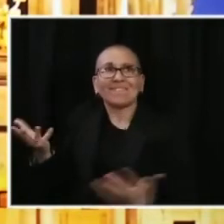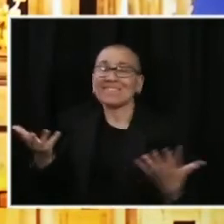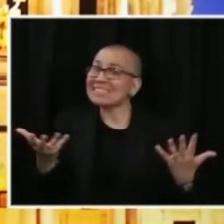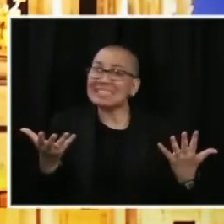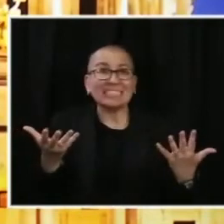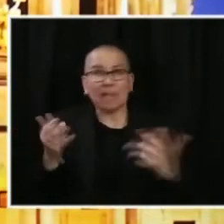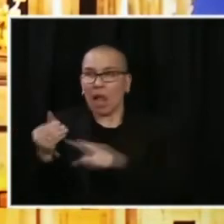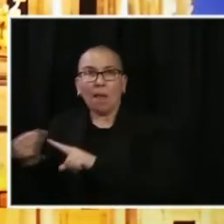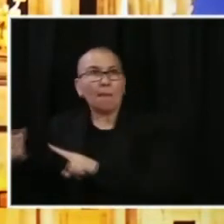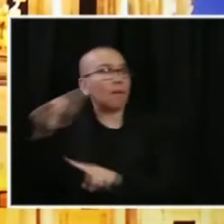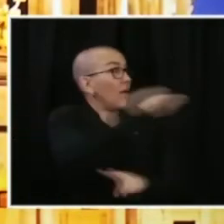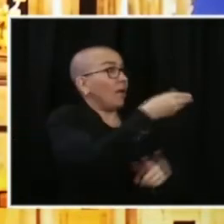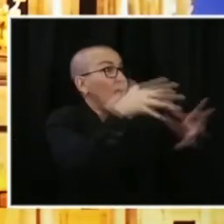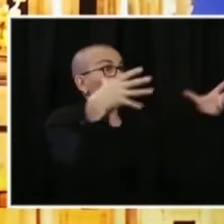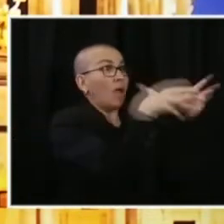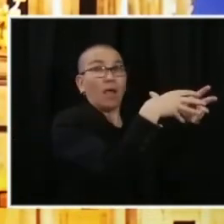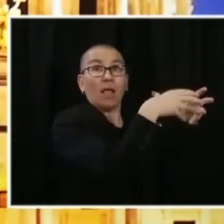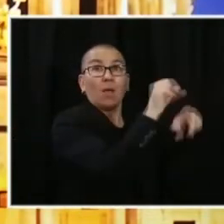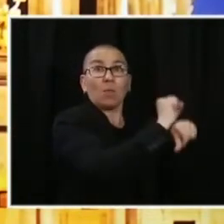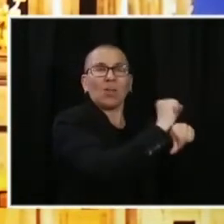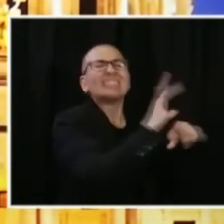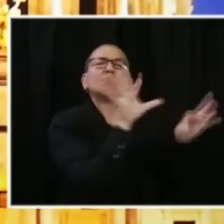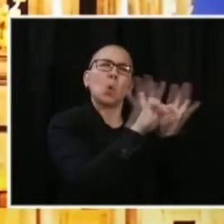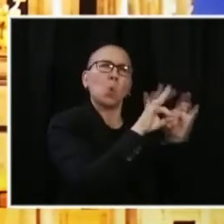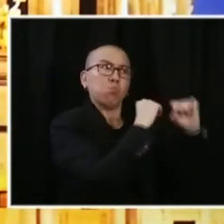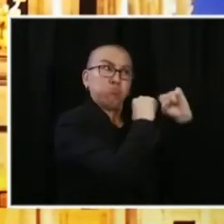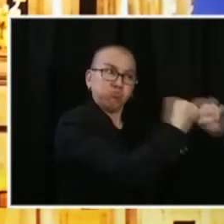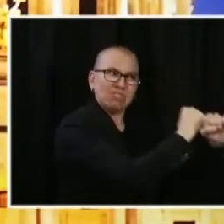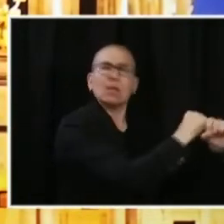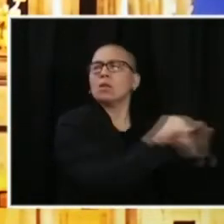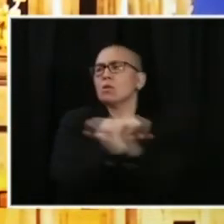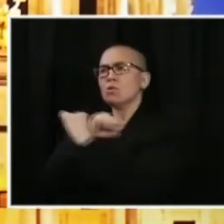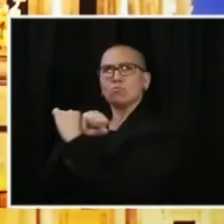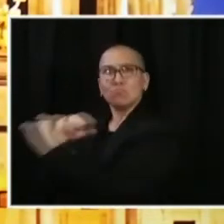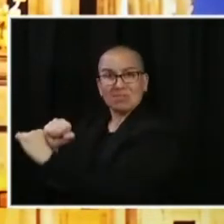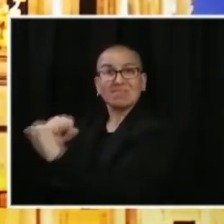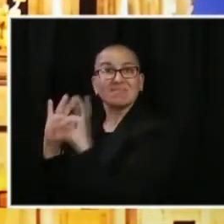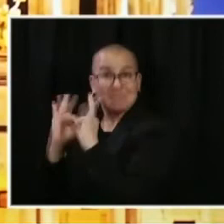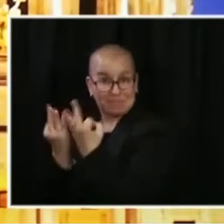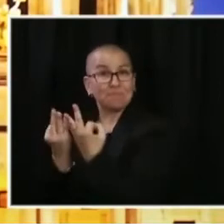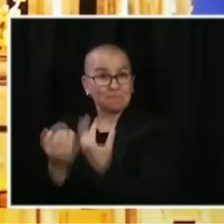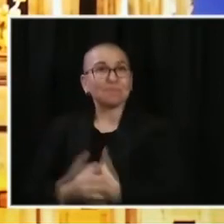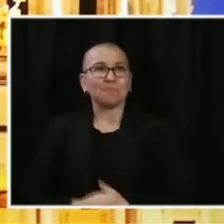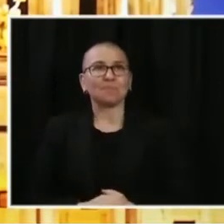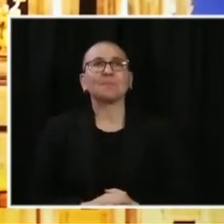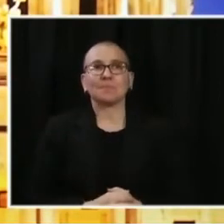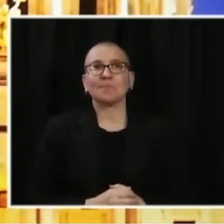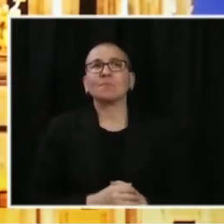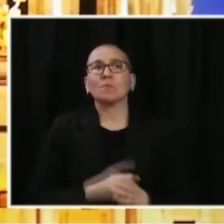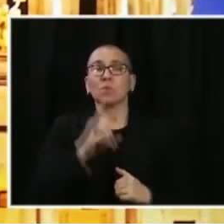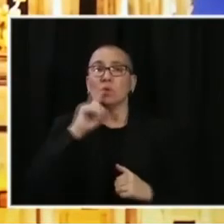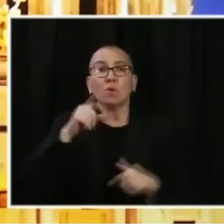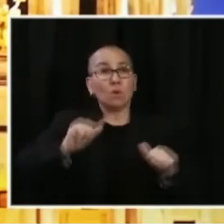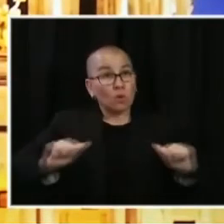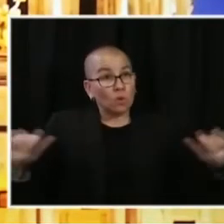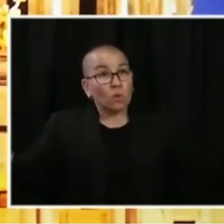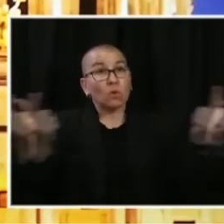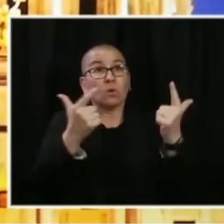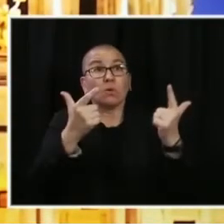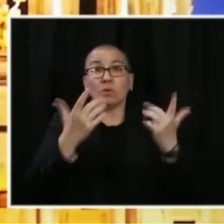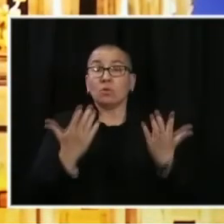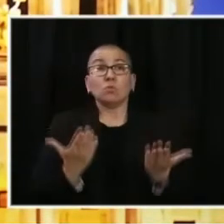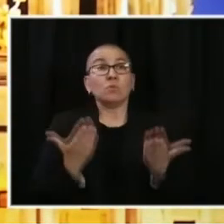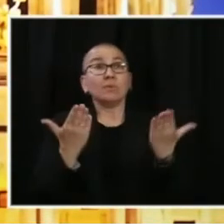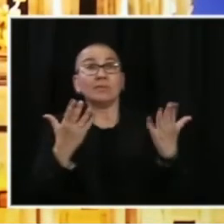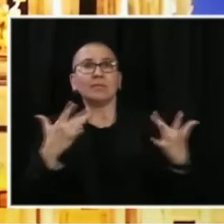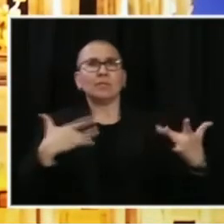tổ mua họ bằng sự là một cái tổ mua hành đồ cho vì nên là có thiết lập tổ xin đại sẽ kêu là nút nó có là một sẽ cho để